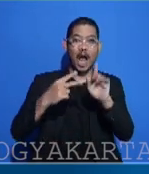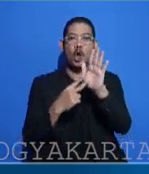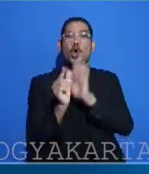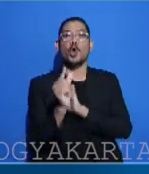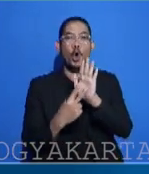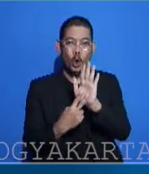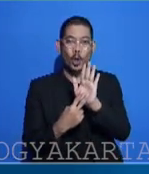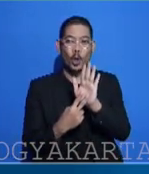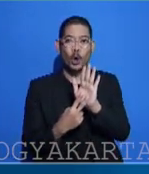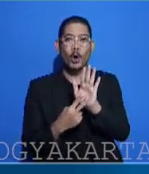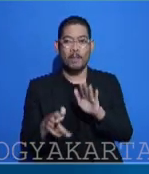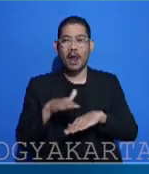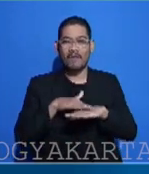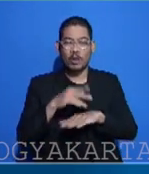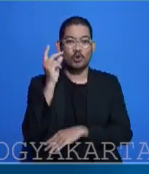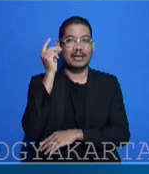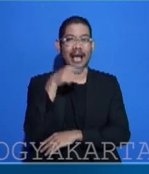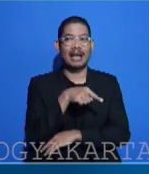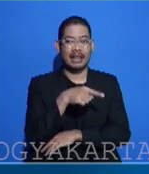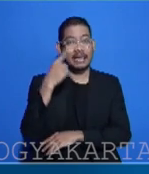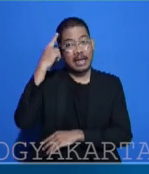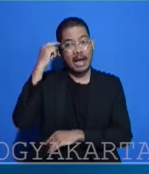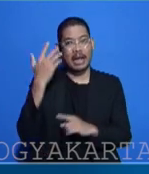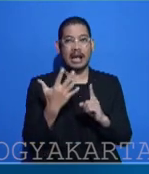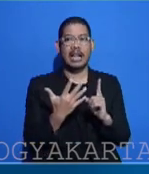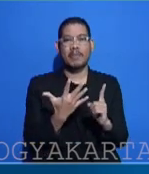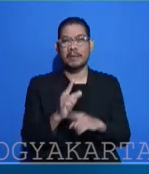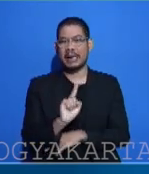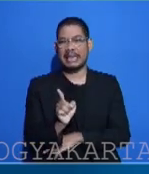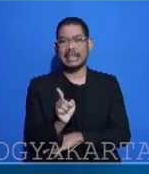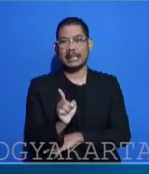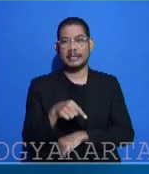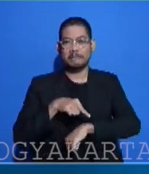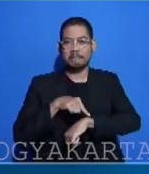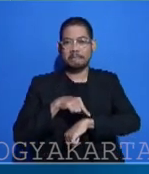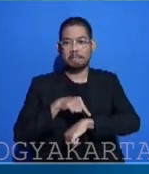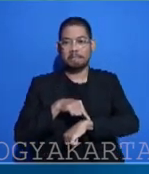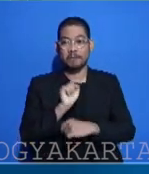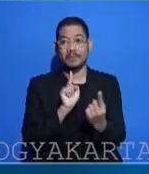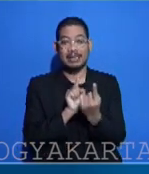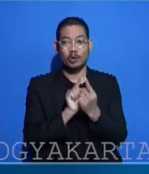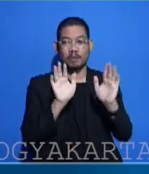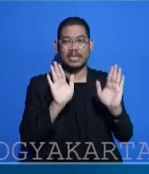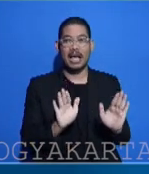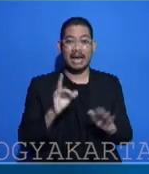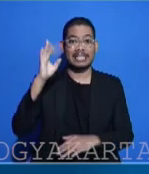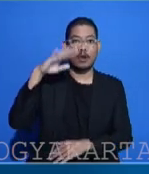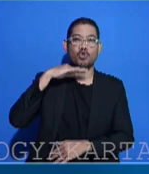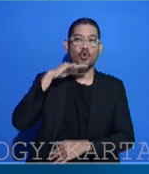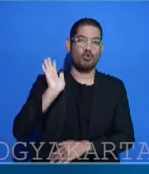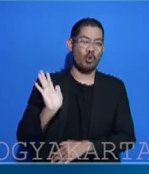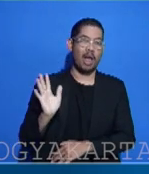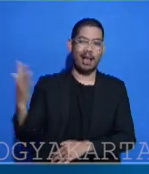Mbah Nun dirawat. Lebih kurang 15 menit menjenguk Cak Nun, Prabowo yang menemui awak media yang sejak siang sudah menunggu.